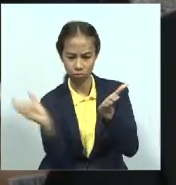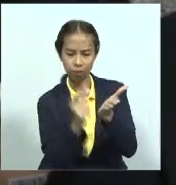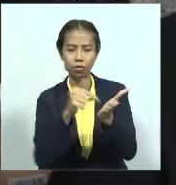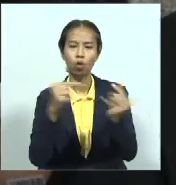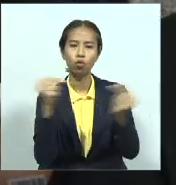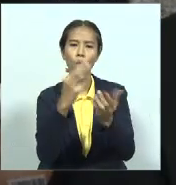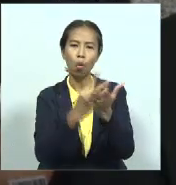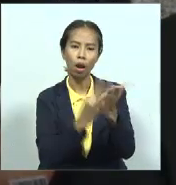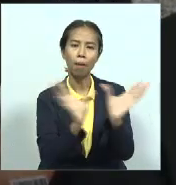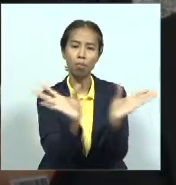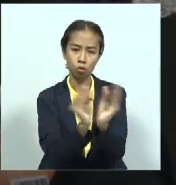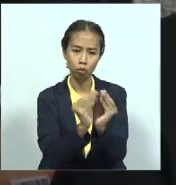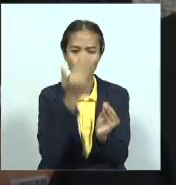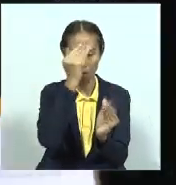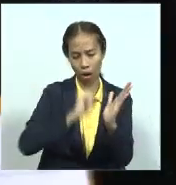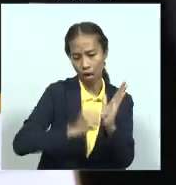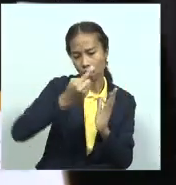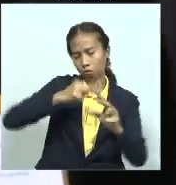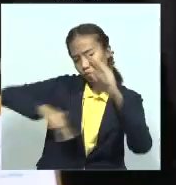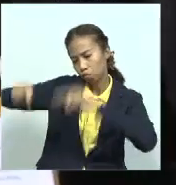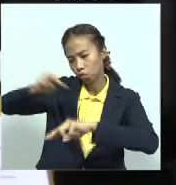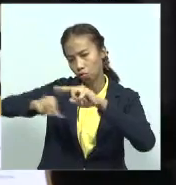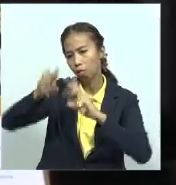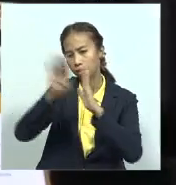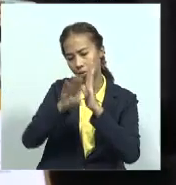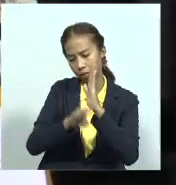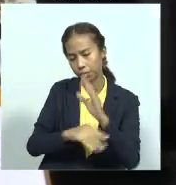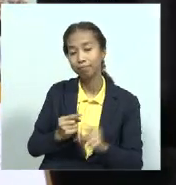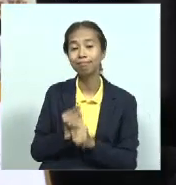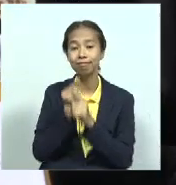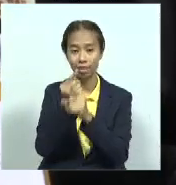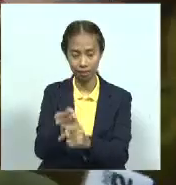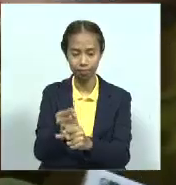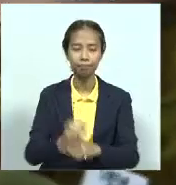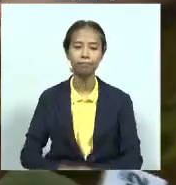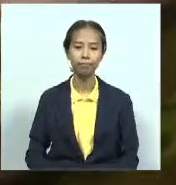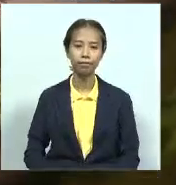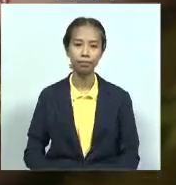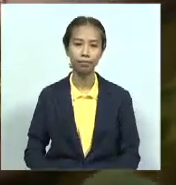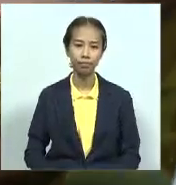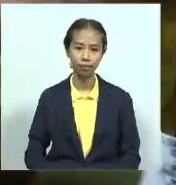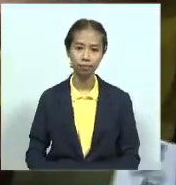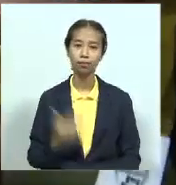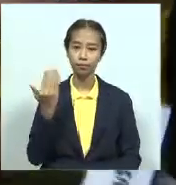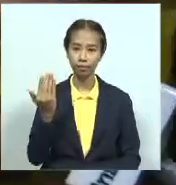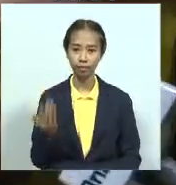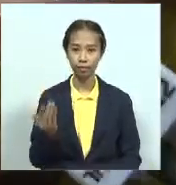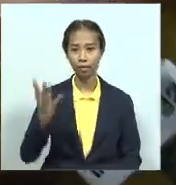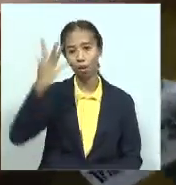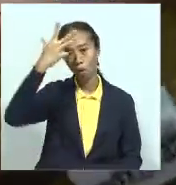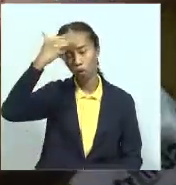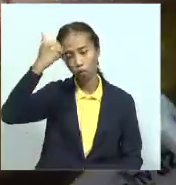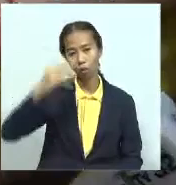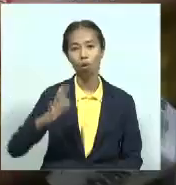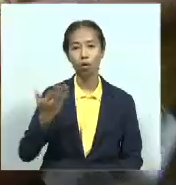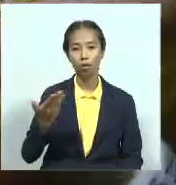ประชุมเพื่อเริ่มการตรวจสอบตามกระบวนการค่ะในขณะที่มีนายชวนหลีกภัยประธานสภ